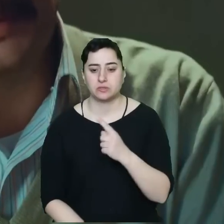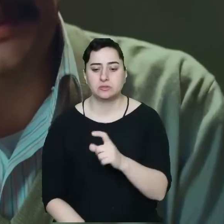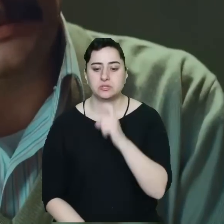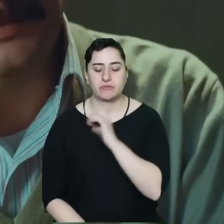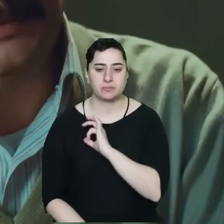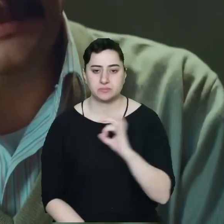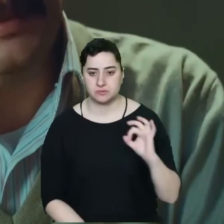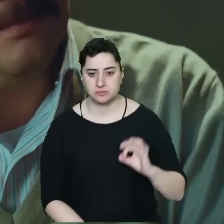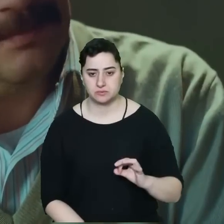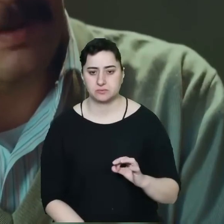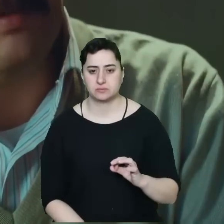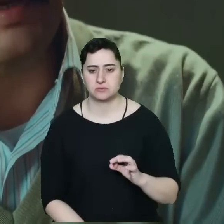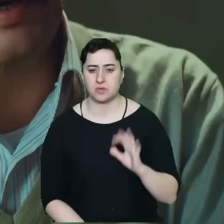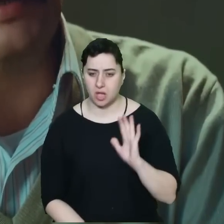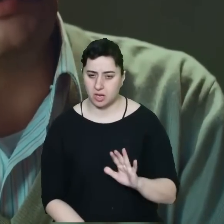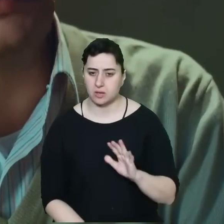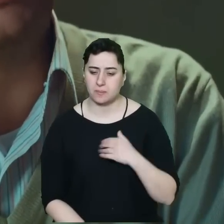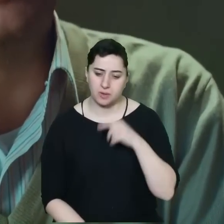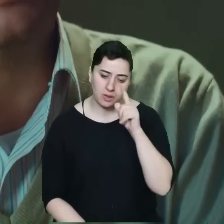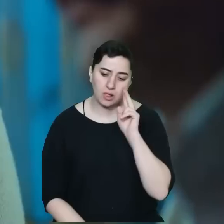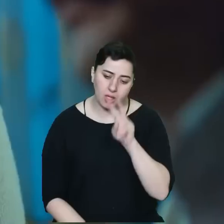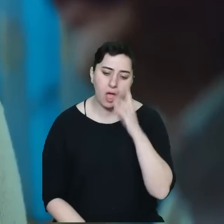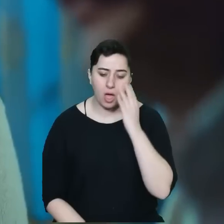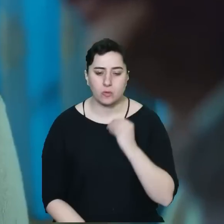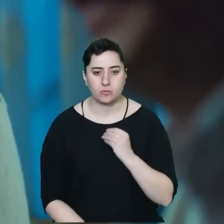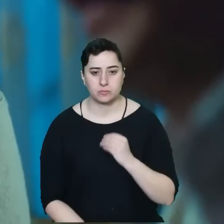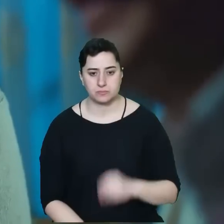Cevap vermedi. Ama ben halinden anladım.